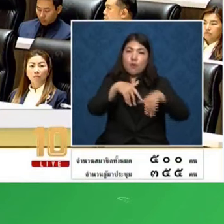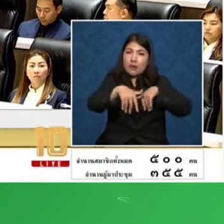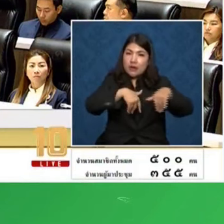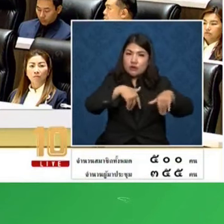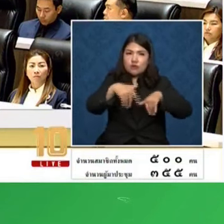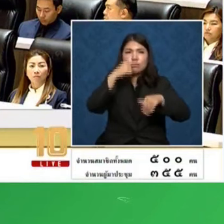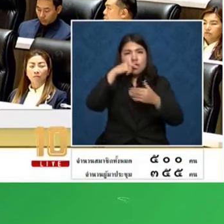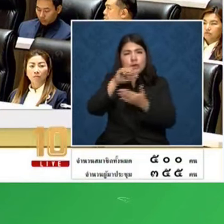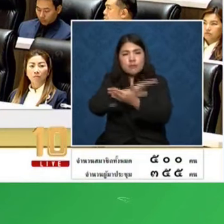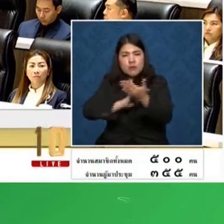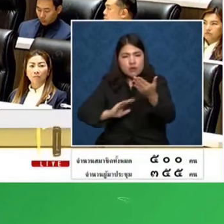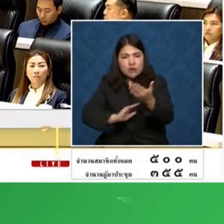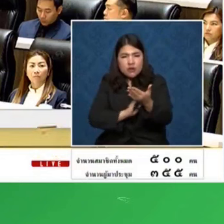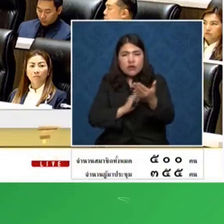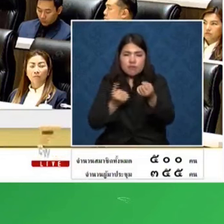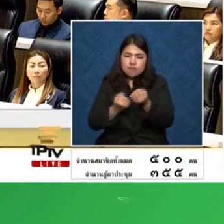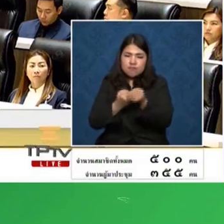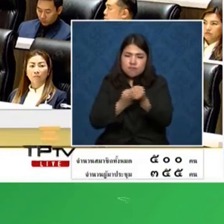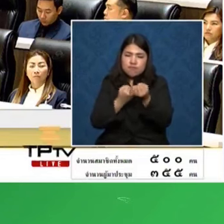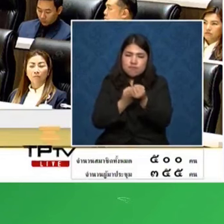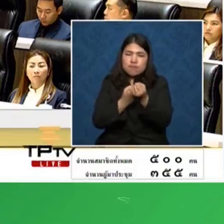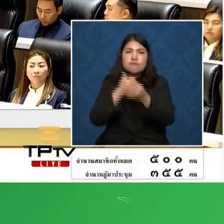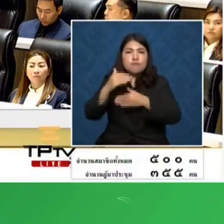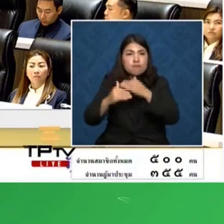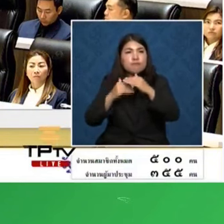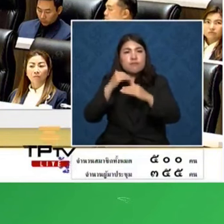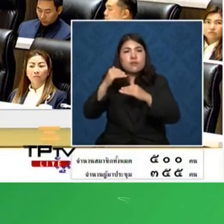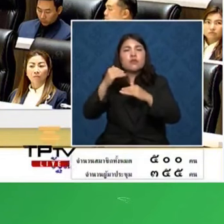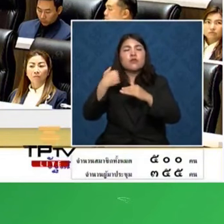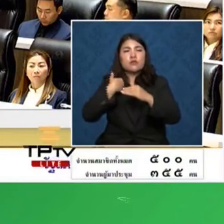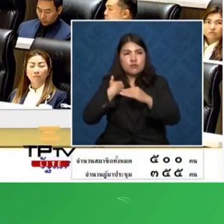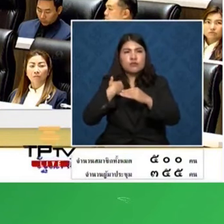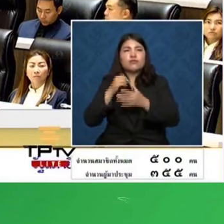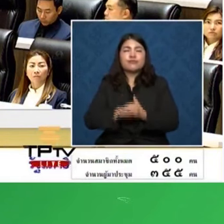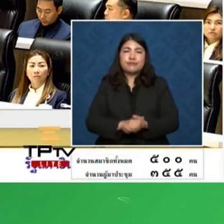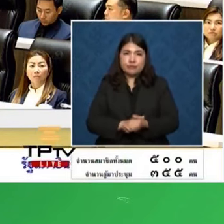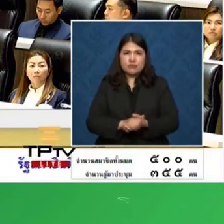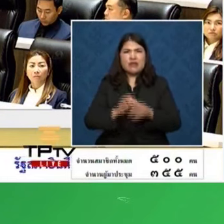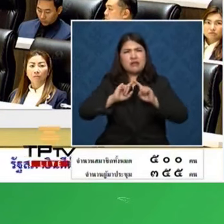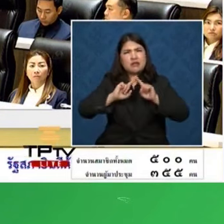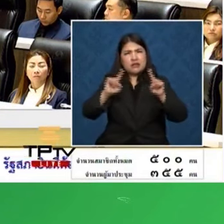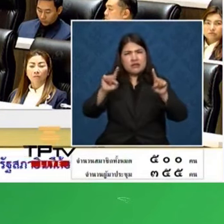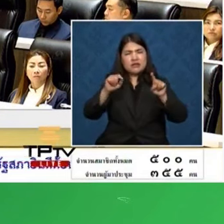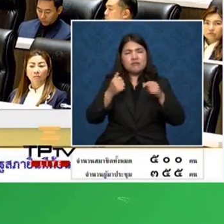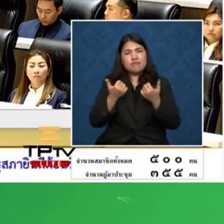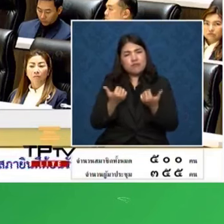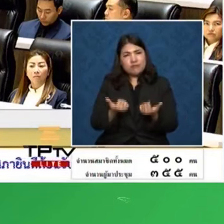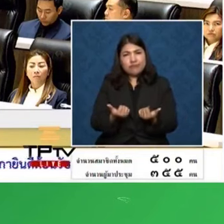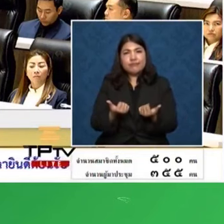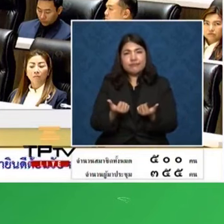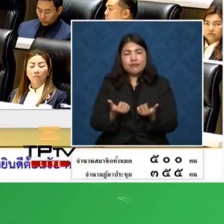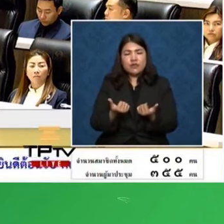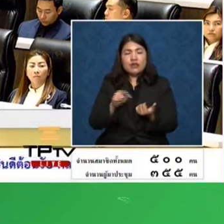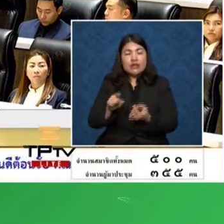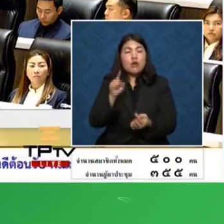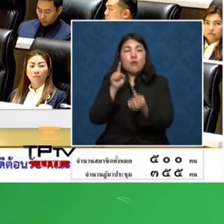ก้ไขปัญหาความขัดแย้งทางการเมืองและยังมีปัญหาการศึกษาปัญหาสิ่งแวดล้อมปัญหาอาชญากรรมปัญหายาเสพติดที่พูดมานี่ปัญหาหมดเ